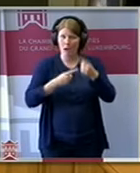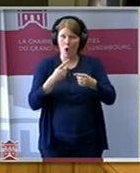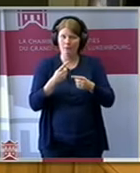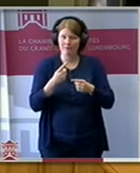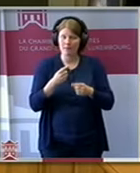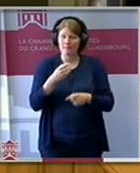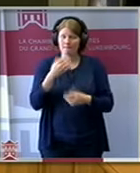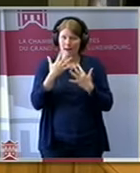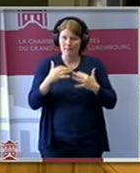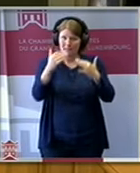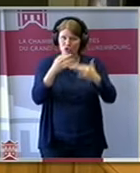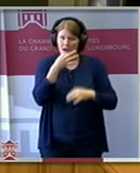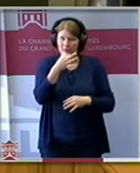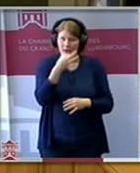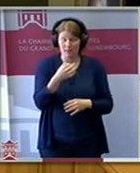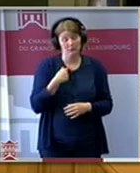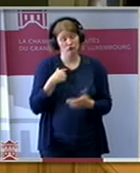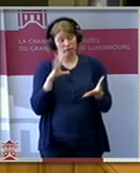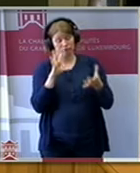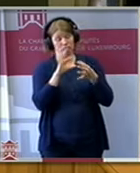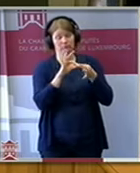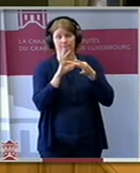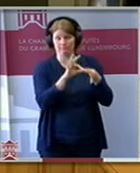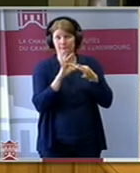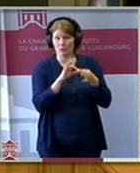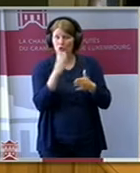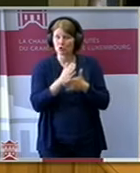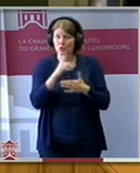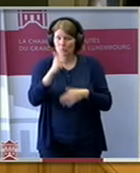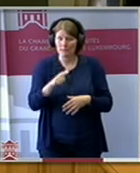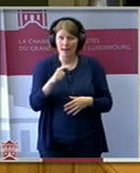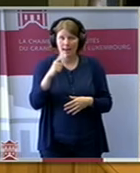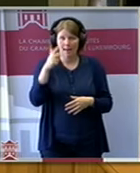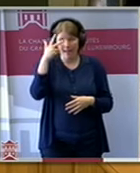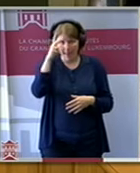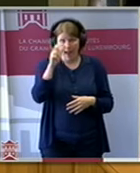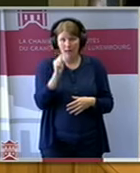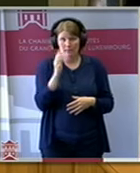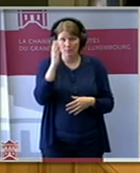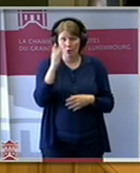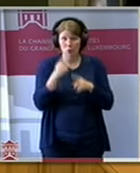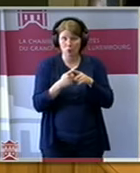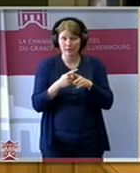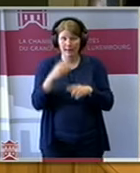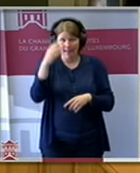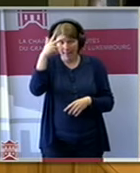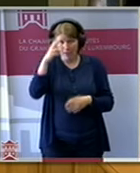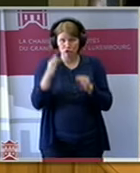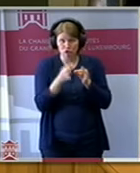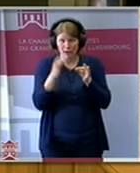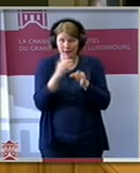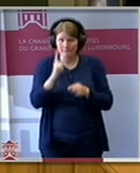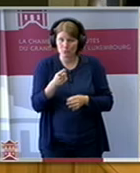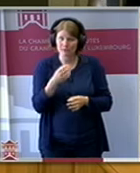Keier. Wir hatten schon zweimal müssen, dem Herr Asselborn und dem Herr Etienne Schneider die Frage stellen. Die zweite Antwort, die